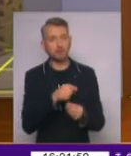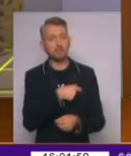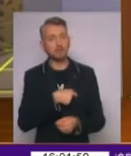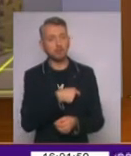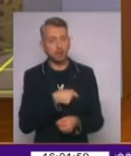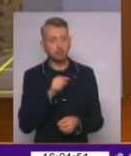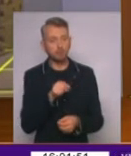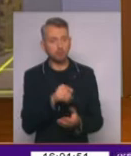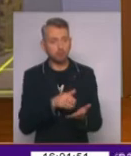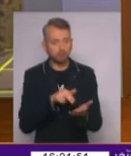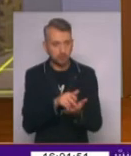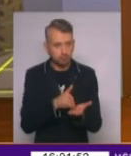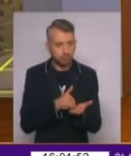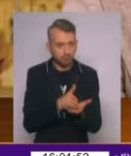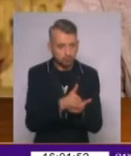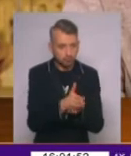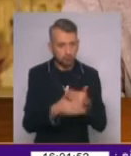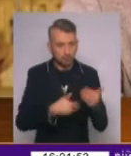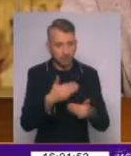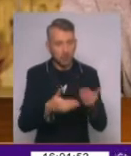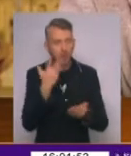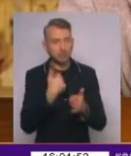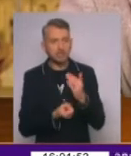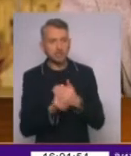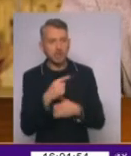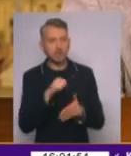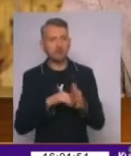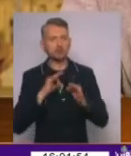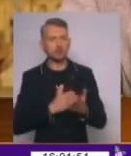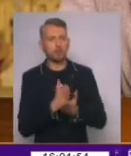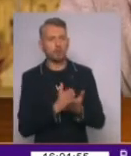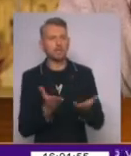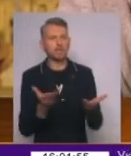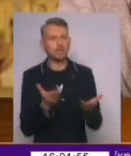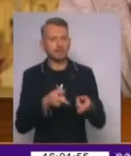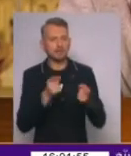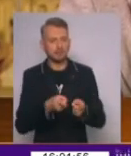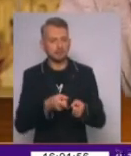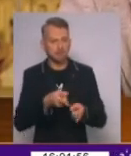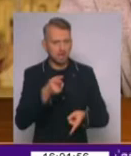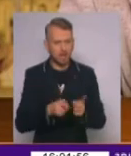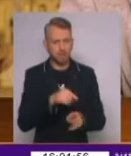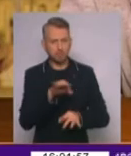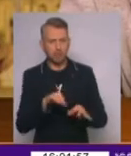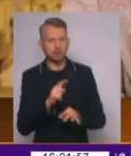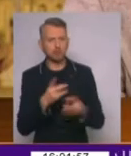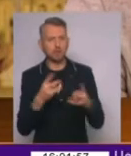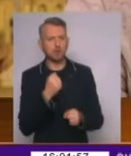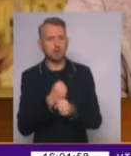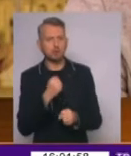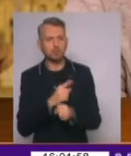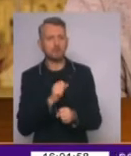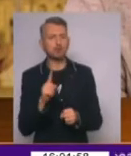депутатами по цьому шляху рухається, і коли з'являються від чиновників якісь дійсно реальні проекти, що треба зробити, за